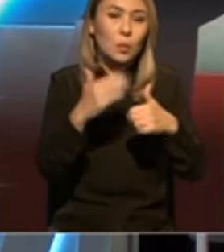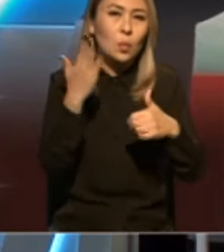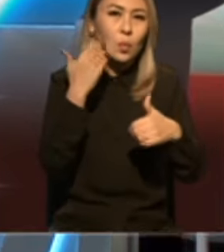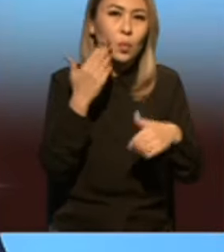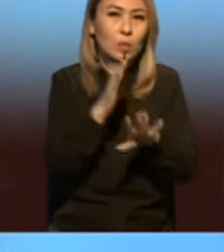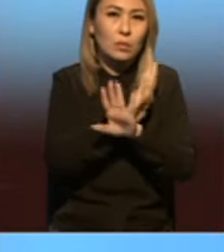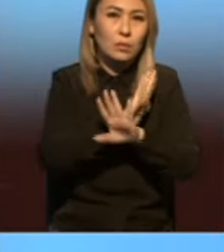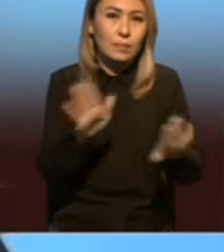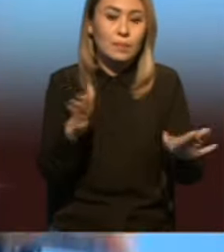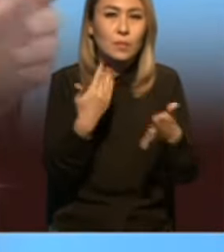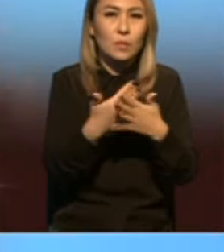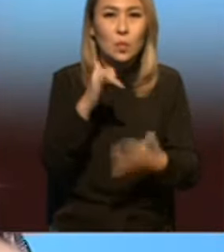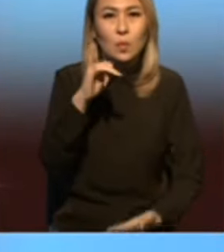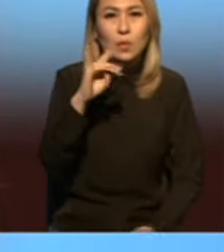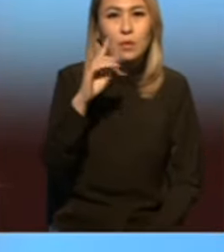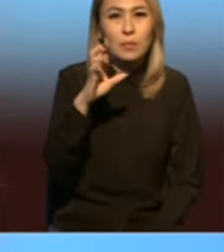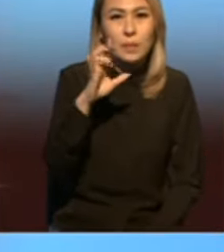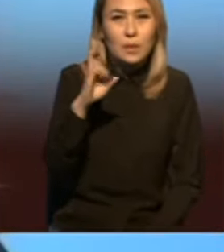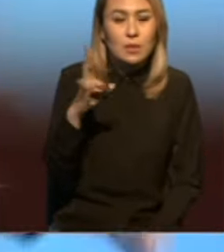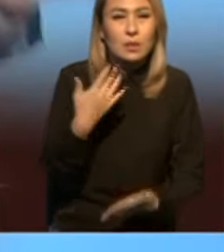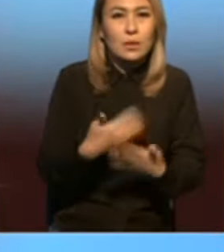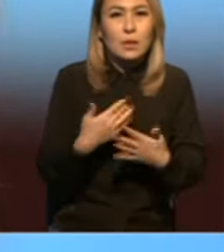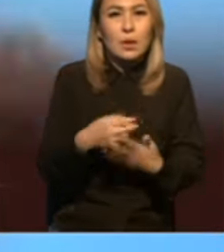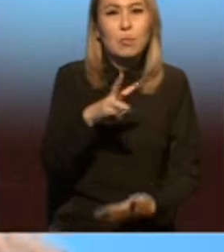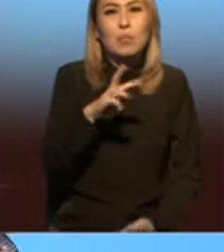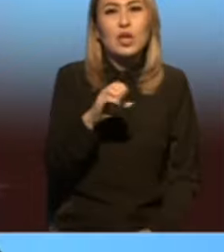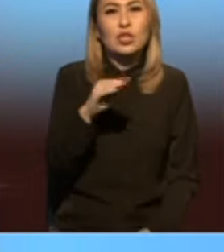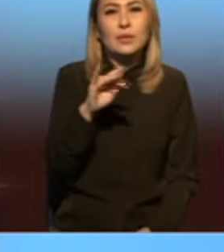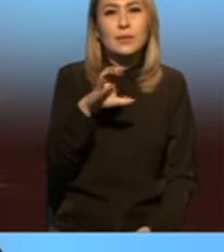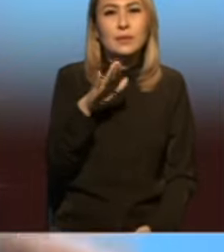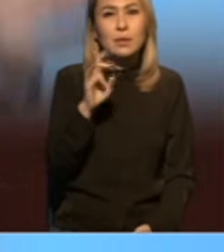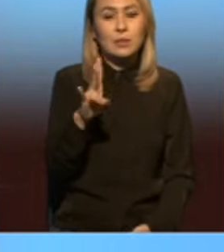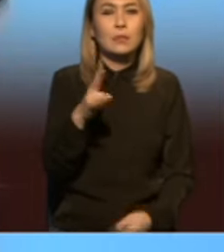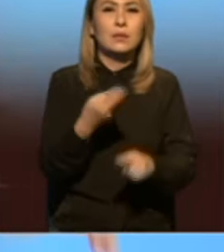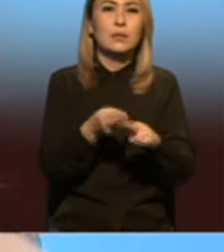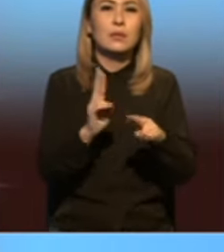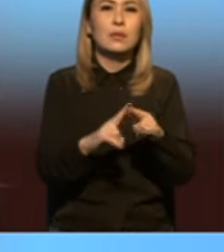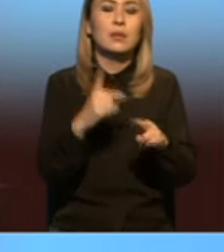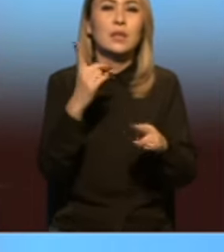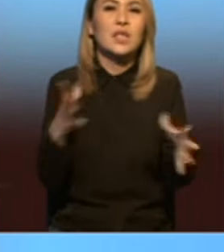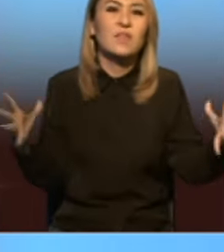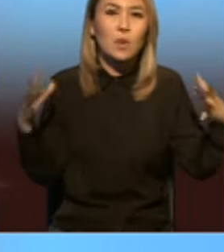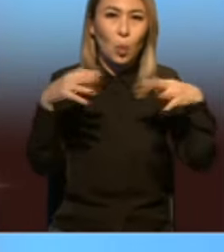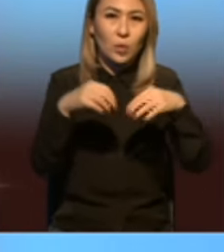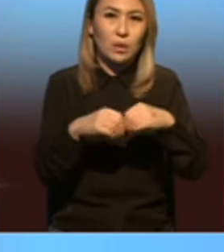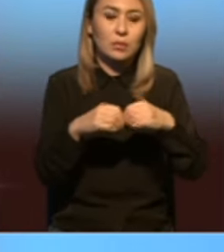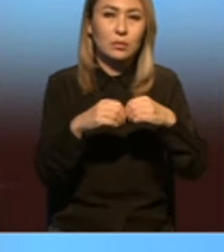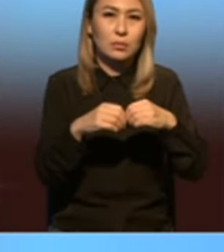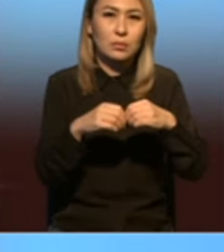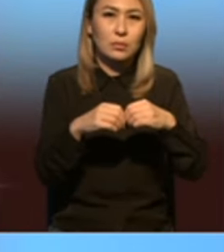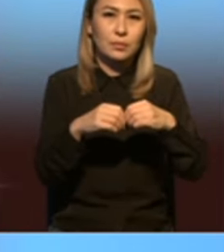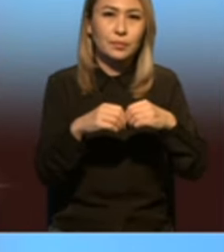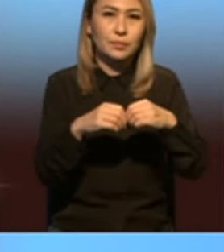емес. Айталық, мысалы Орбанды алатын болсақ, Мажарстан мемлекеті, дәл Еуропаның ортасында орналасқан Еуроодақтың мүшесі,